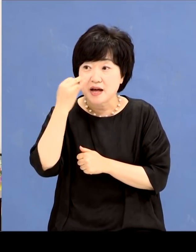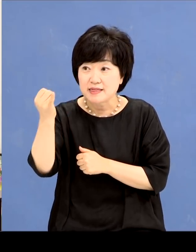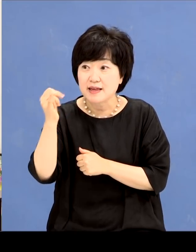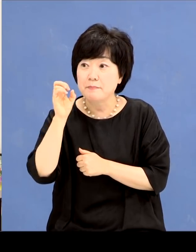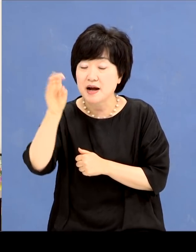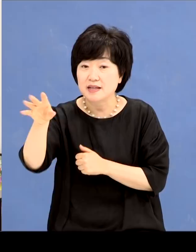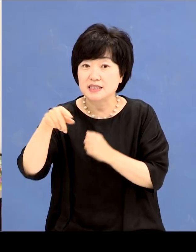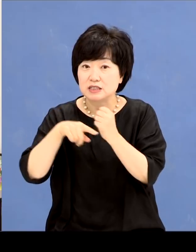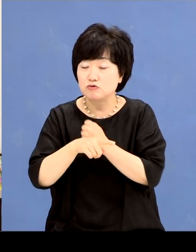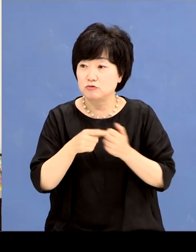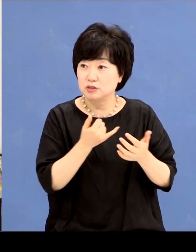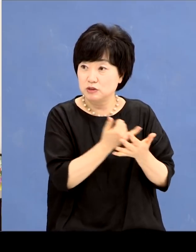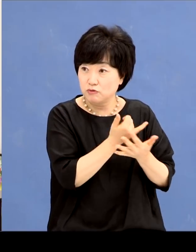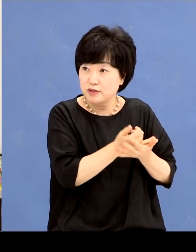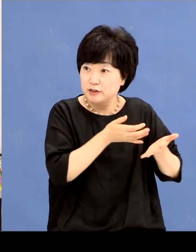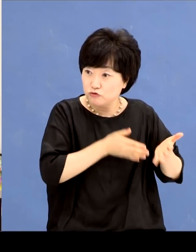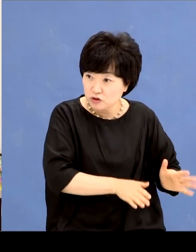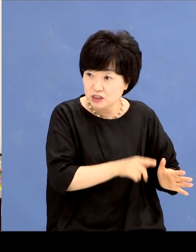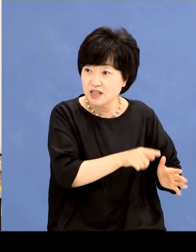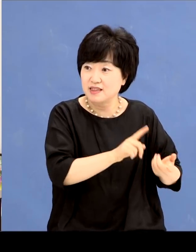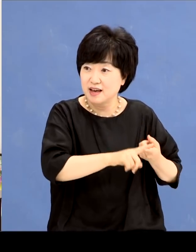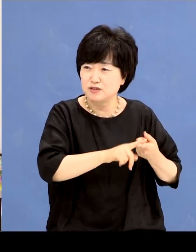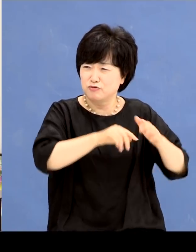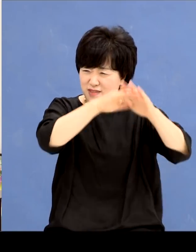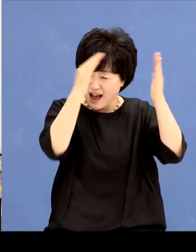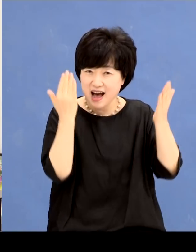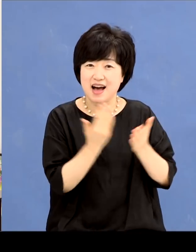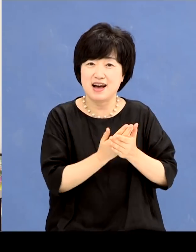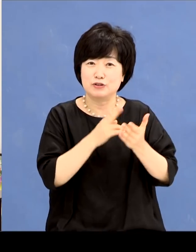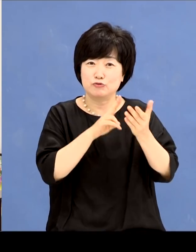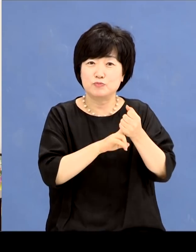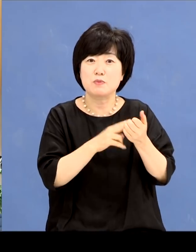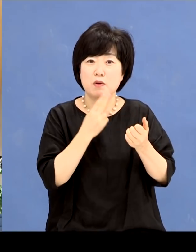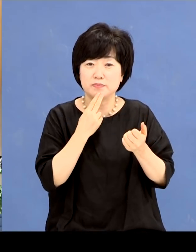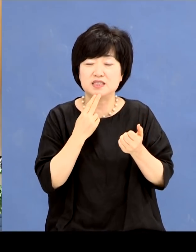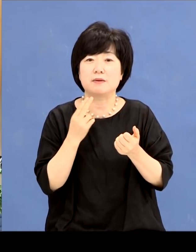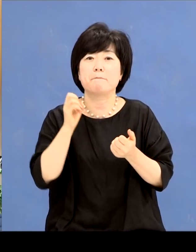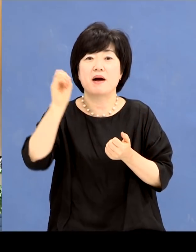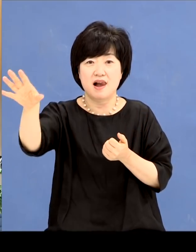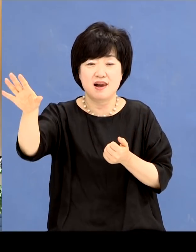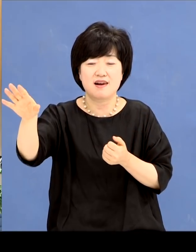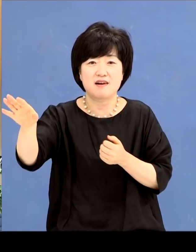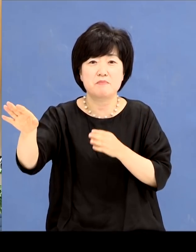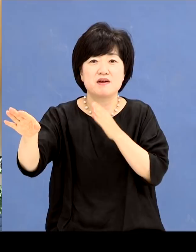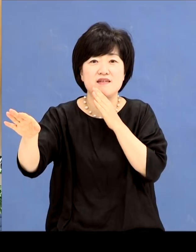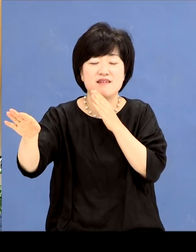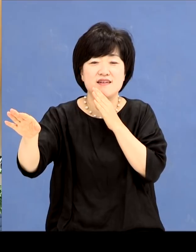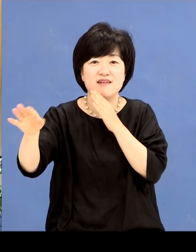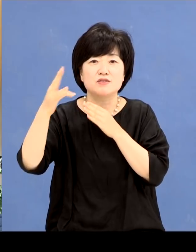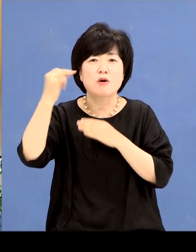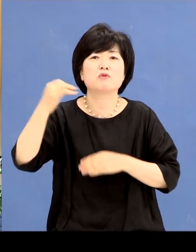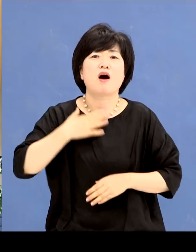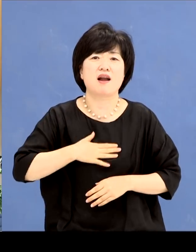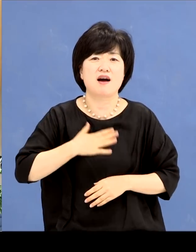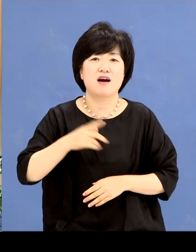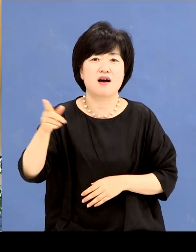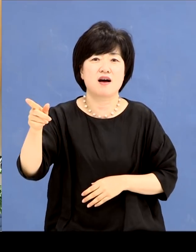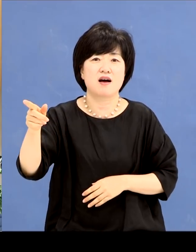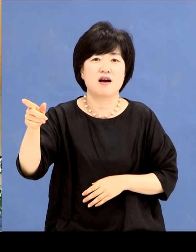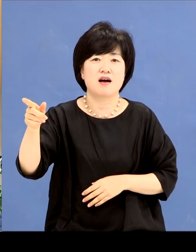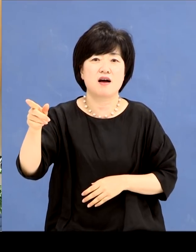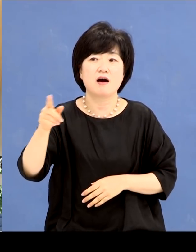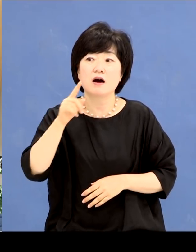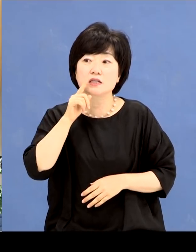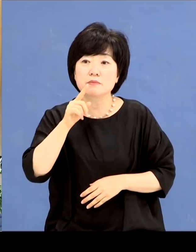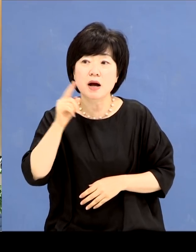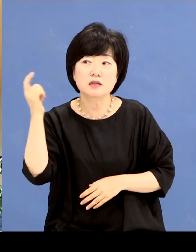건 보육원 출신 이런 걸 다 그렇죠, 엄마가 알았을 그렇죠. 거예요. 그러니까 이제 그렇지. 그렇겠죠. 그런 네. 상황들을 다 이야기한 거예요. 네. 당연히 그 얘기를 들으면